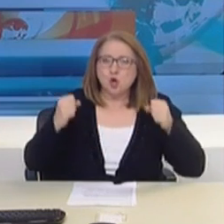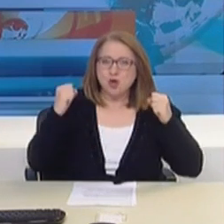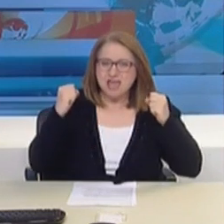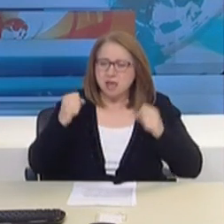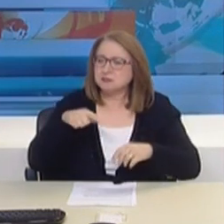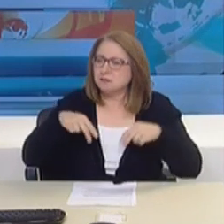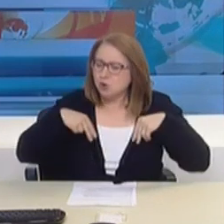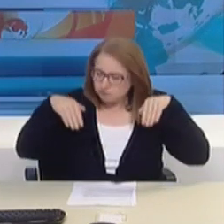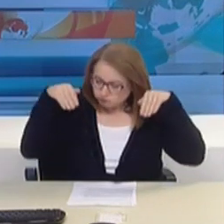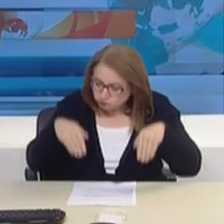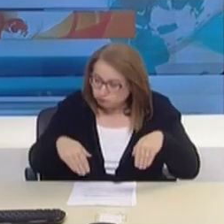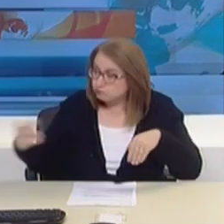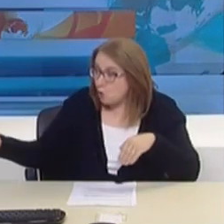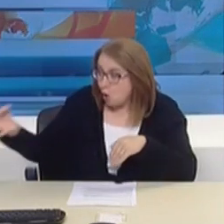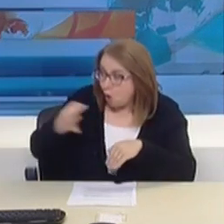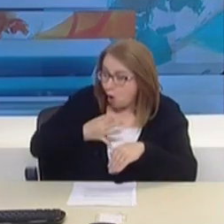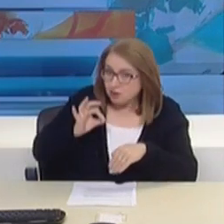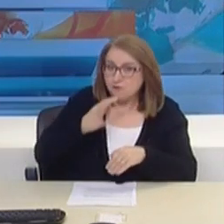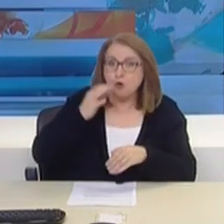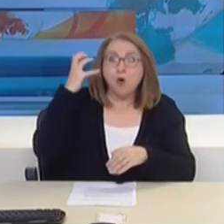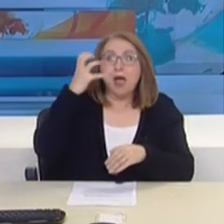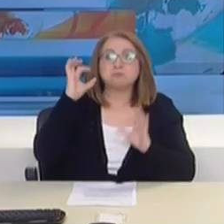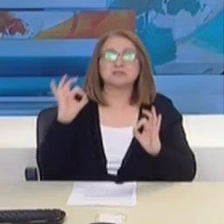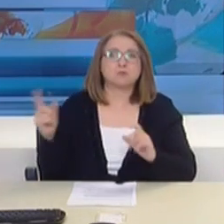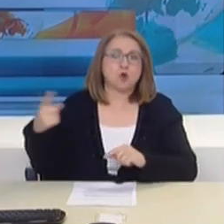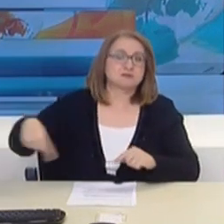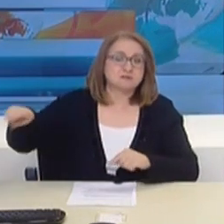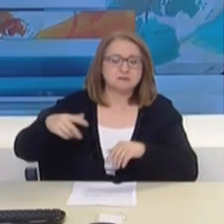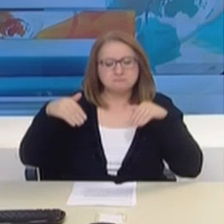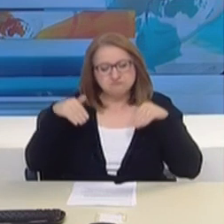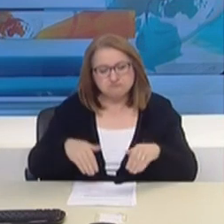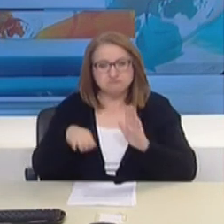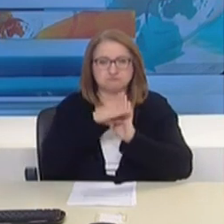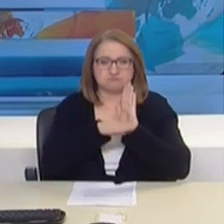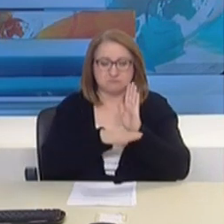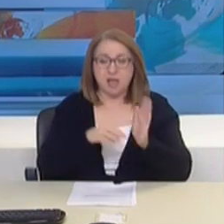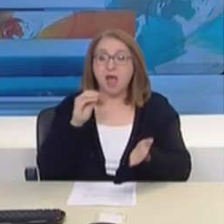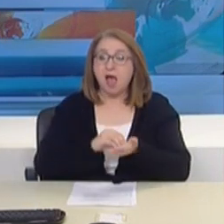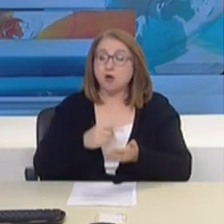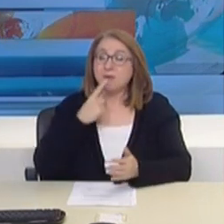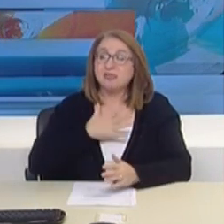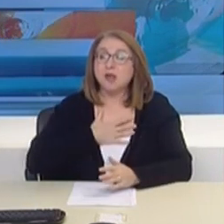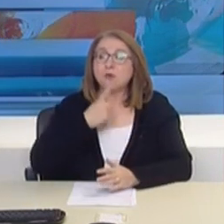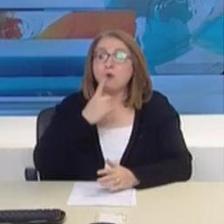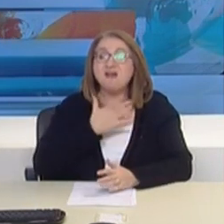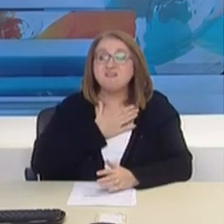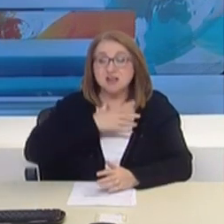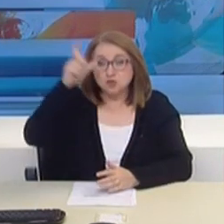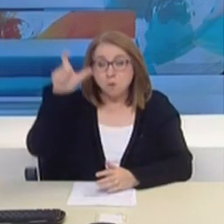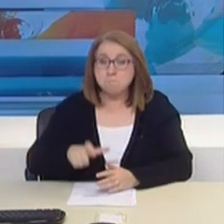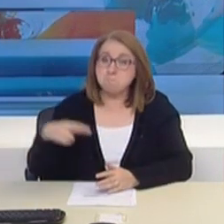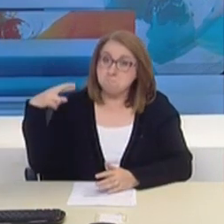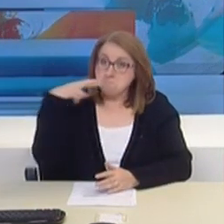κριτήρια. Θέλω σε αυτό το σημείο να ευχαριστήσω τον Πρωθυπουργό της χώρας, τον κύριο Κυριάκο Μητσοτάκη, που έχει λάβει ο